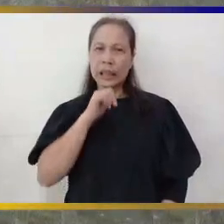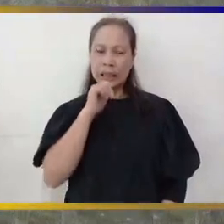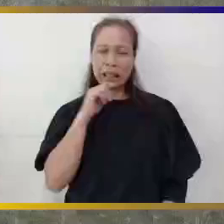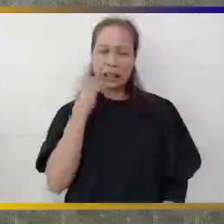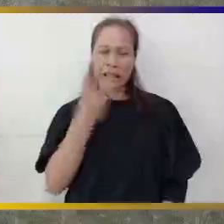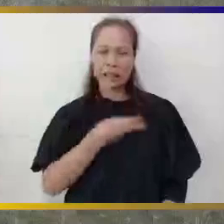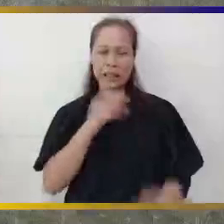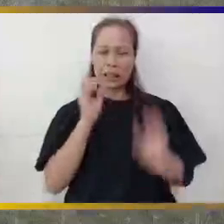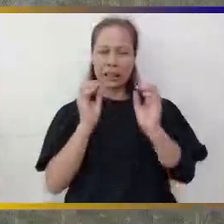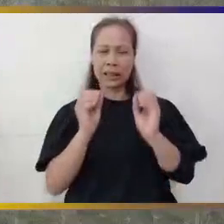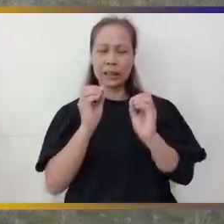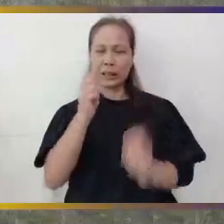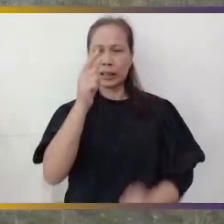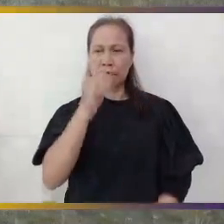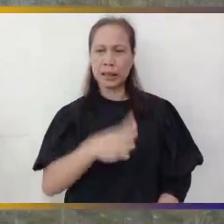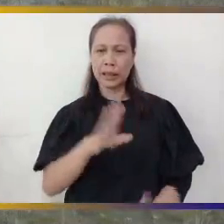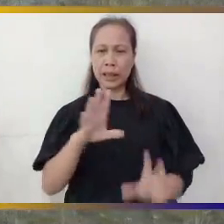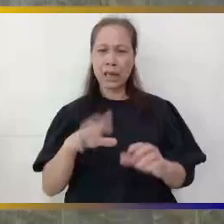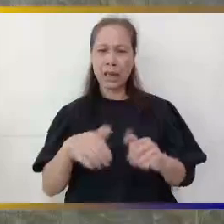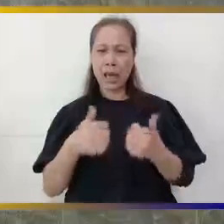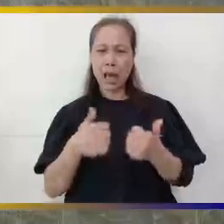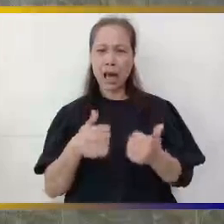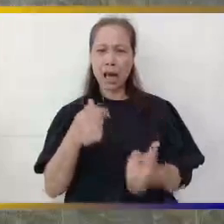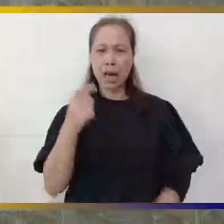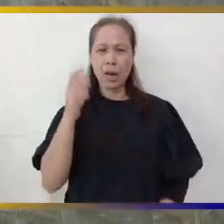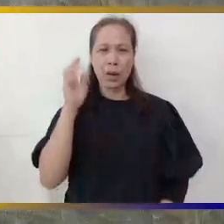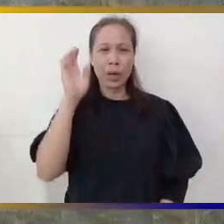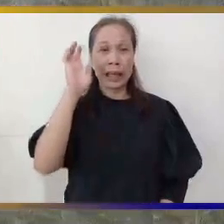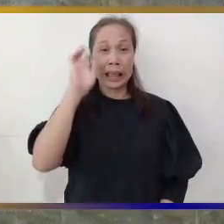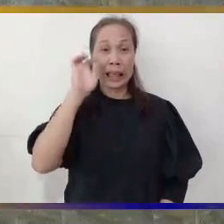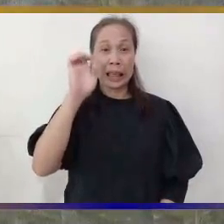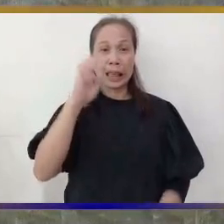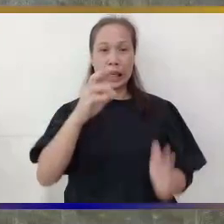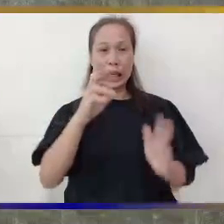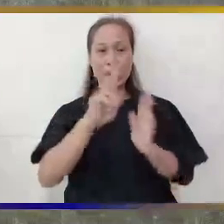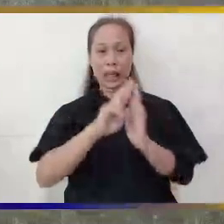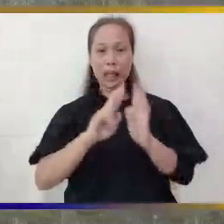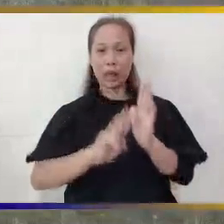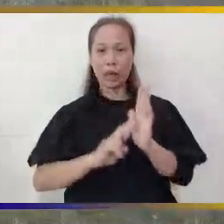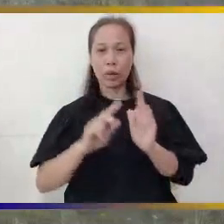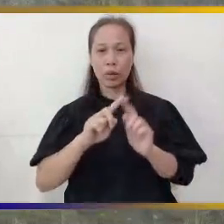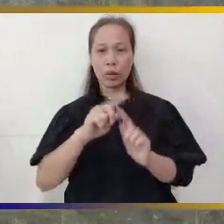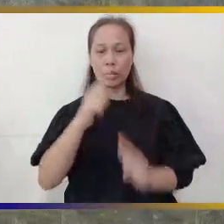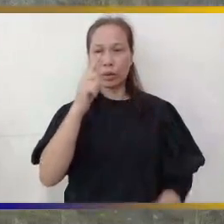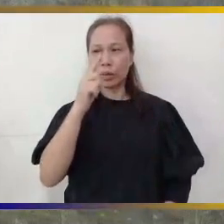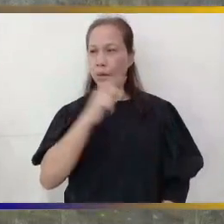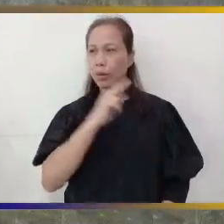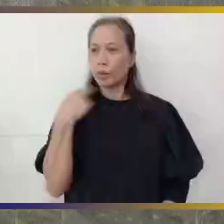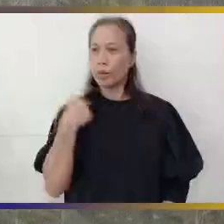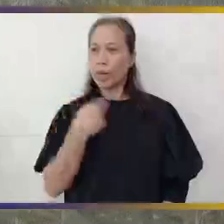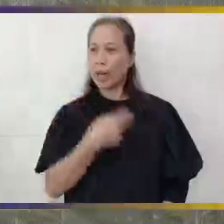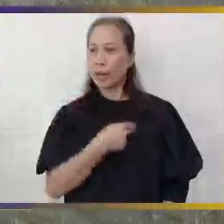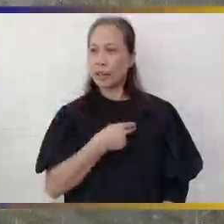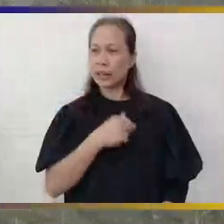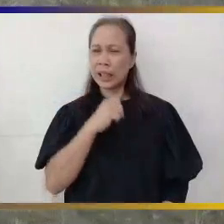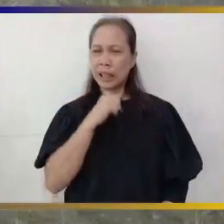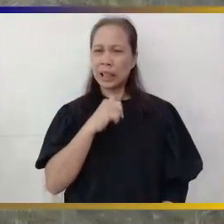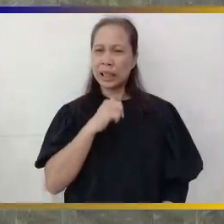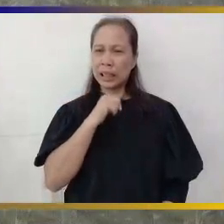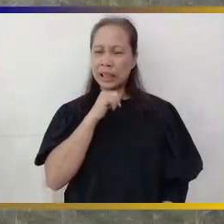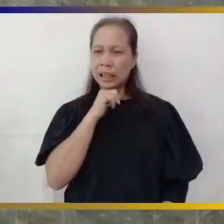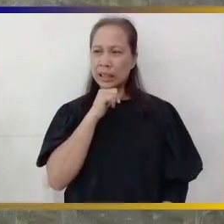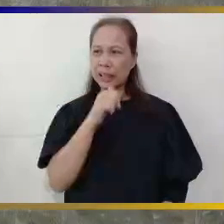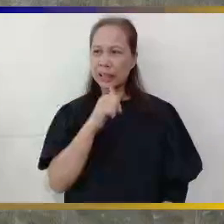ang nakakaalam kung paano niya tayo irule at salamat naman sa panginoon na Sinasabi ng panginoon hindi ako dapat makialam kasi kung ako makikialam